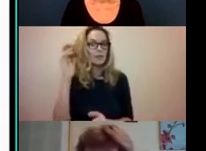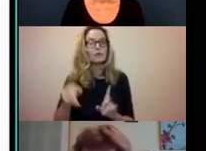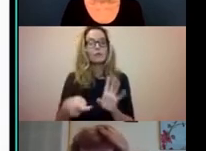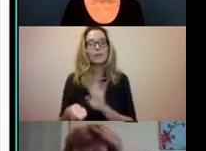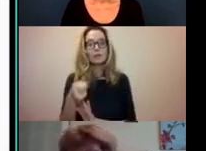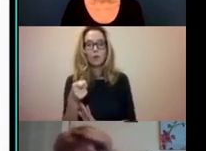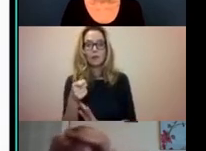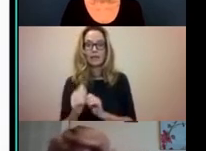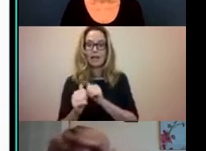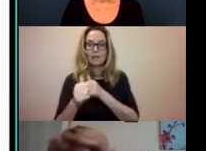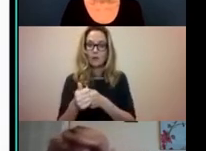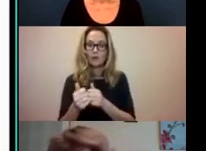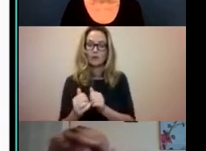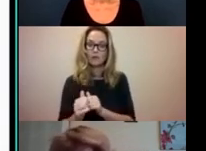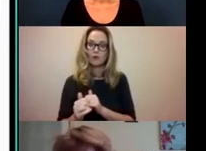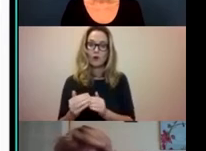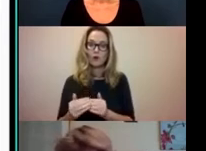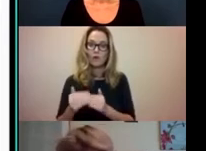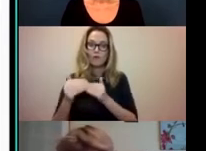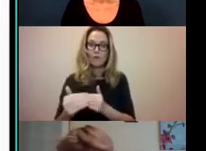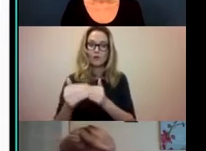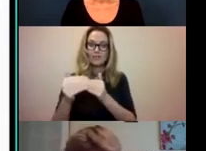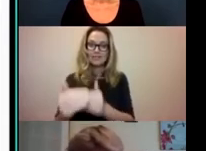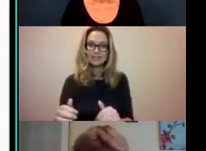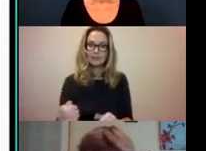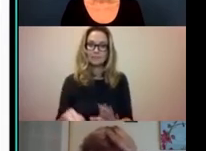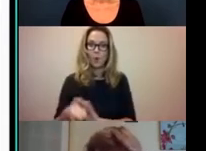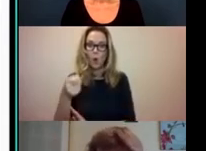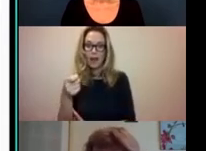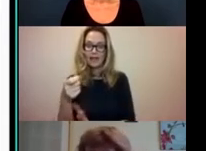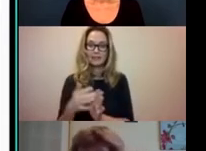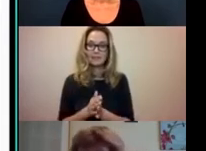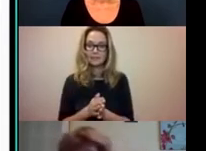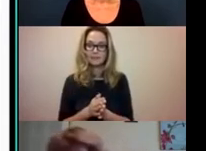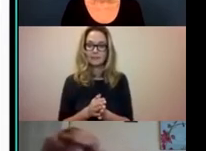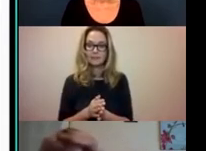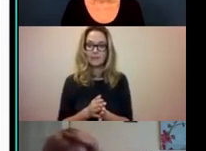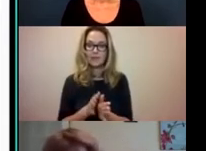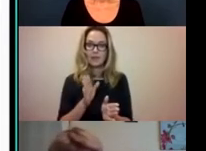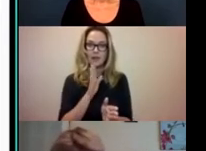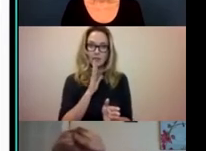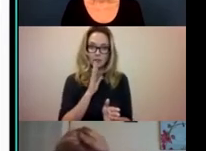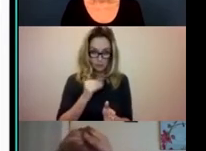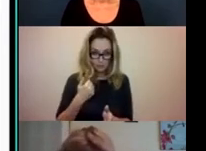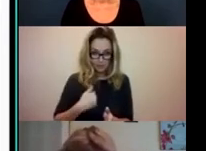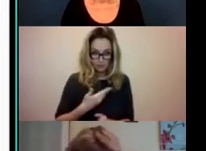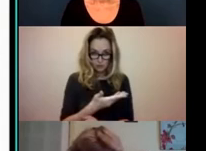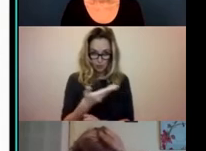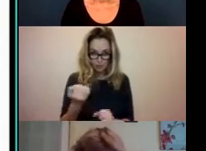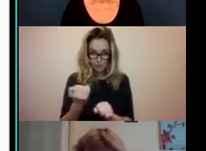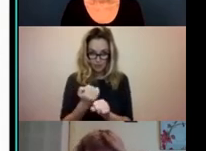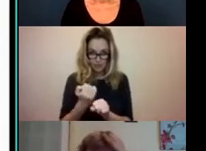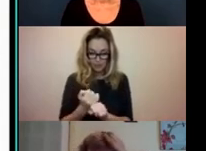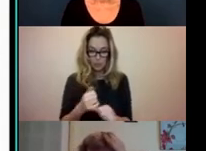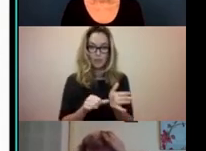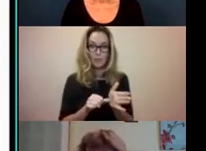voor een voortgezette opleiding. Want ik dacht, als ik maatschappelijk werkers nou kan begeleiden, dan